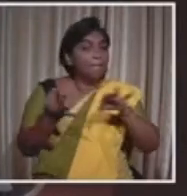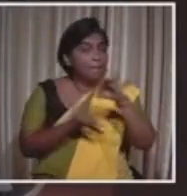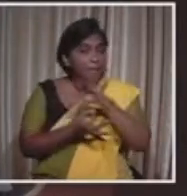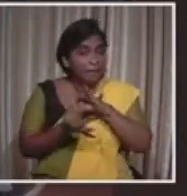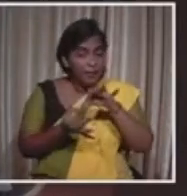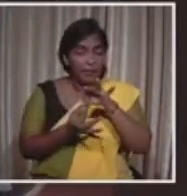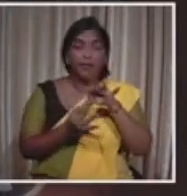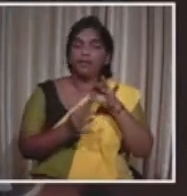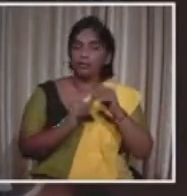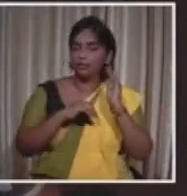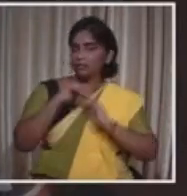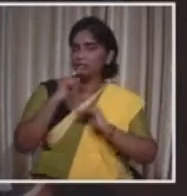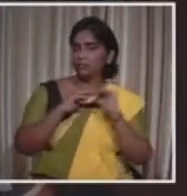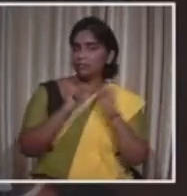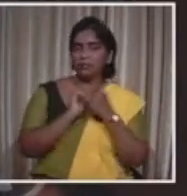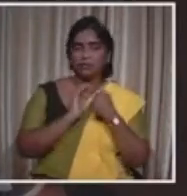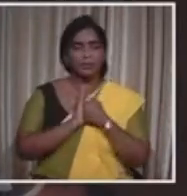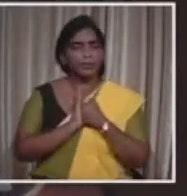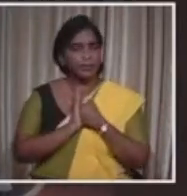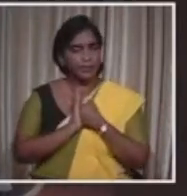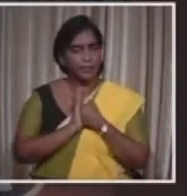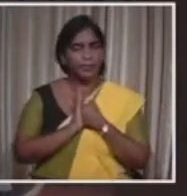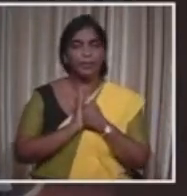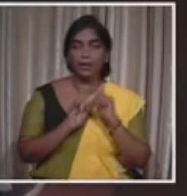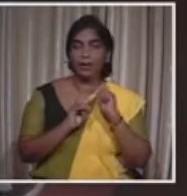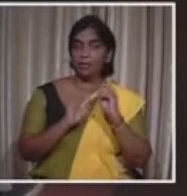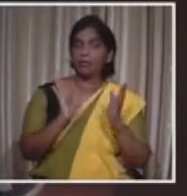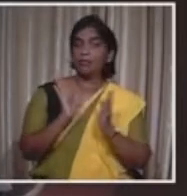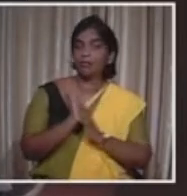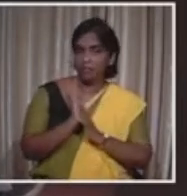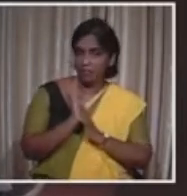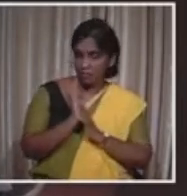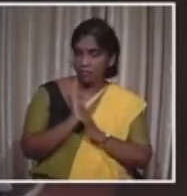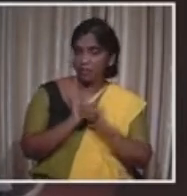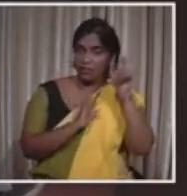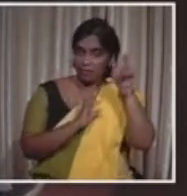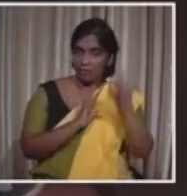ප්‍රජාතන්ත්‍රවාදී ක්‍රමවේදයට ගෞරව කරන අගමැති තනතුරකුත් සමග